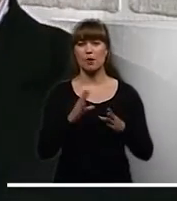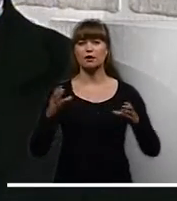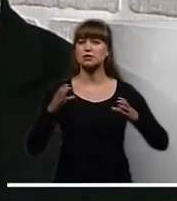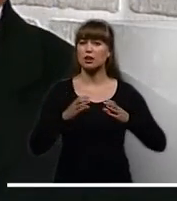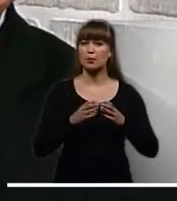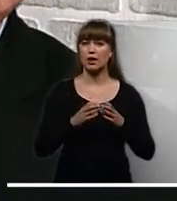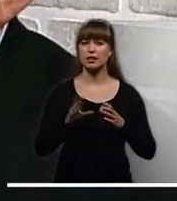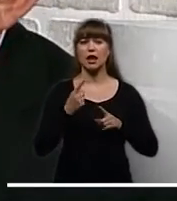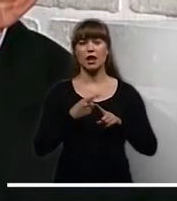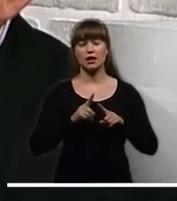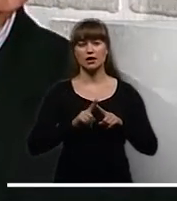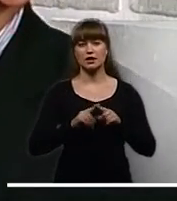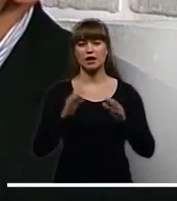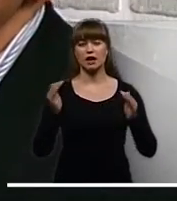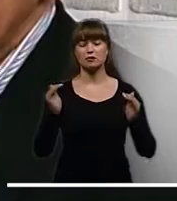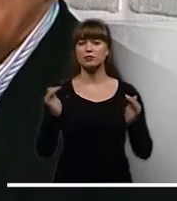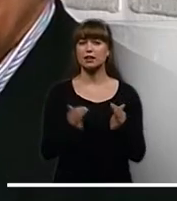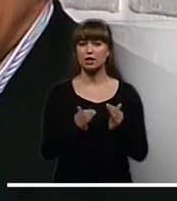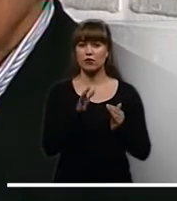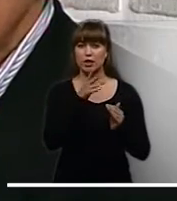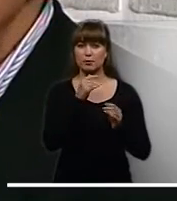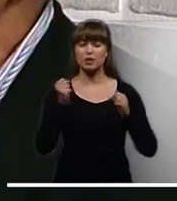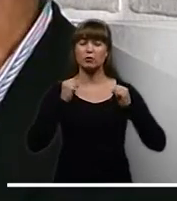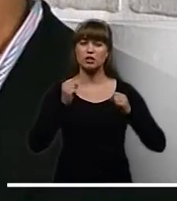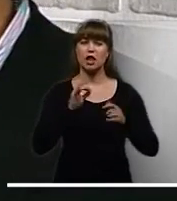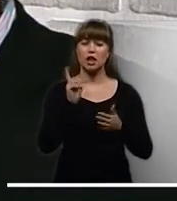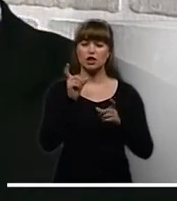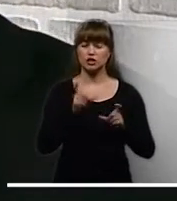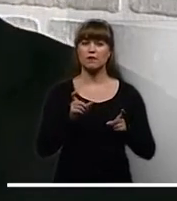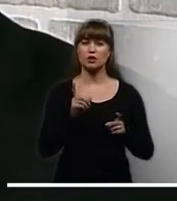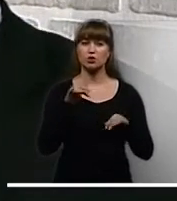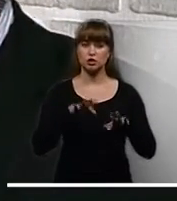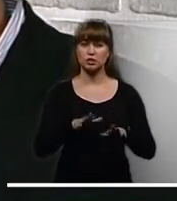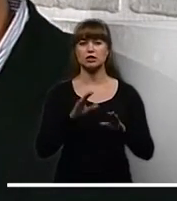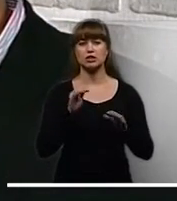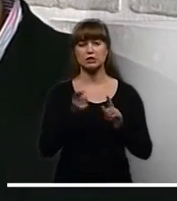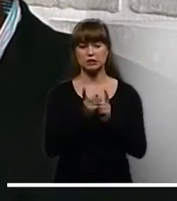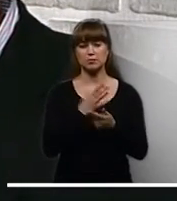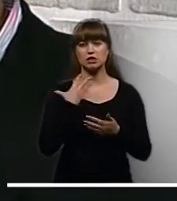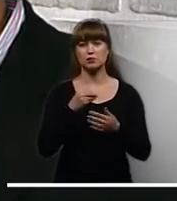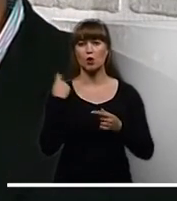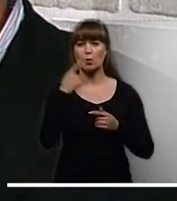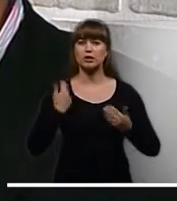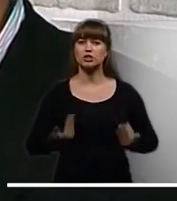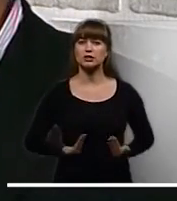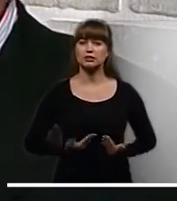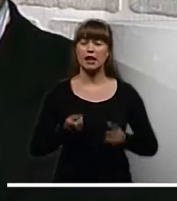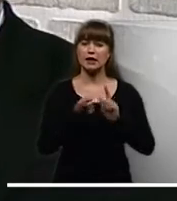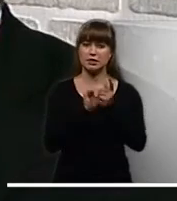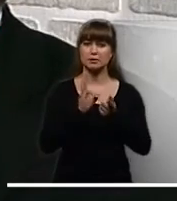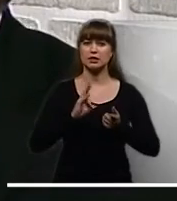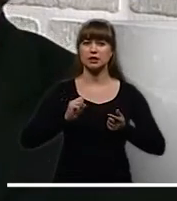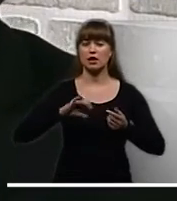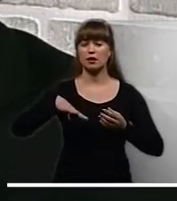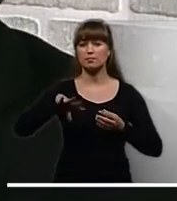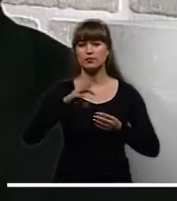компании, понимаете, тем более кратковременной компании. Человек должен решить изменить свой образ жизни и изменить его на, ну, наверное,